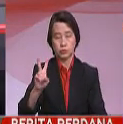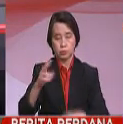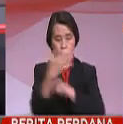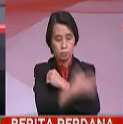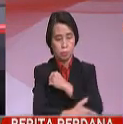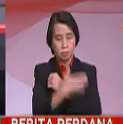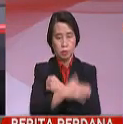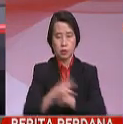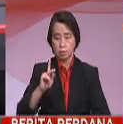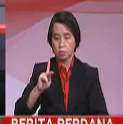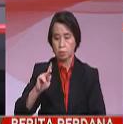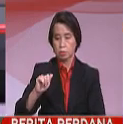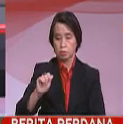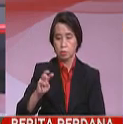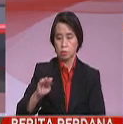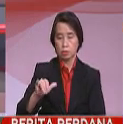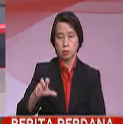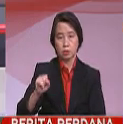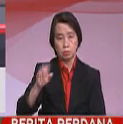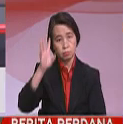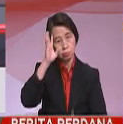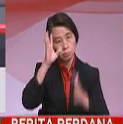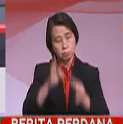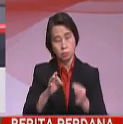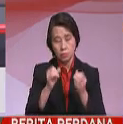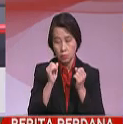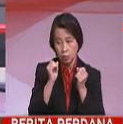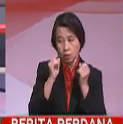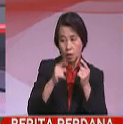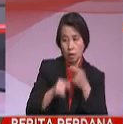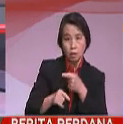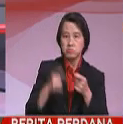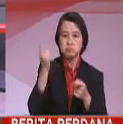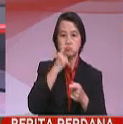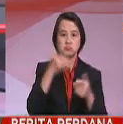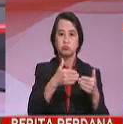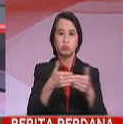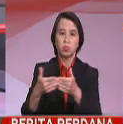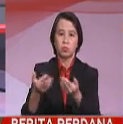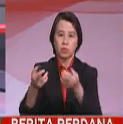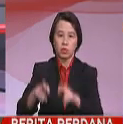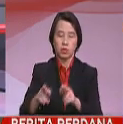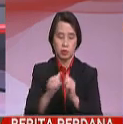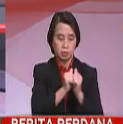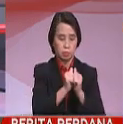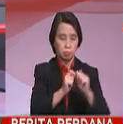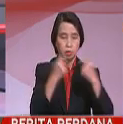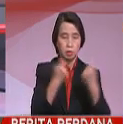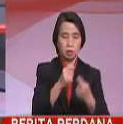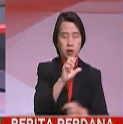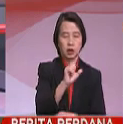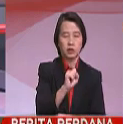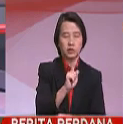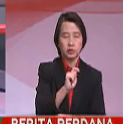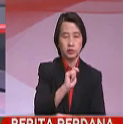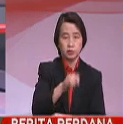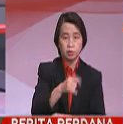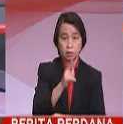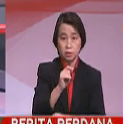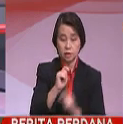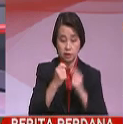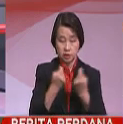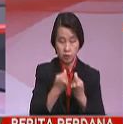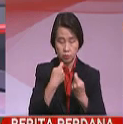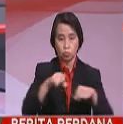Kasma Daniel Kasma Yudin membuat keputusan mengejut apabila tidak menyambung kontraknya bersama pasukan SEG Team bagi